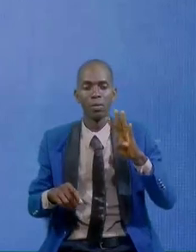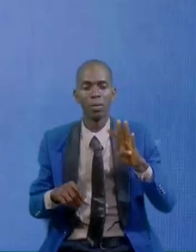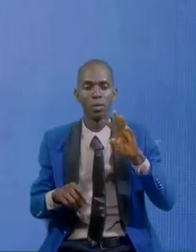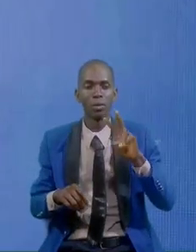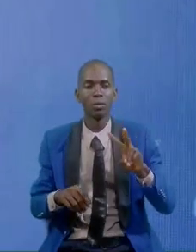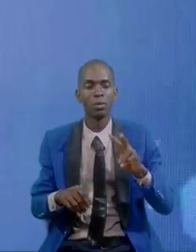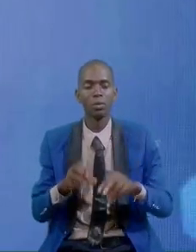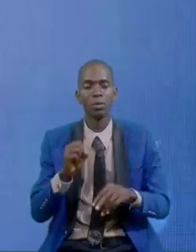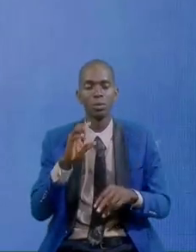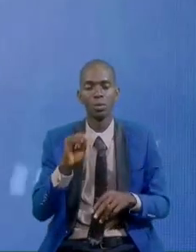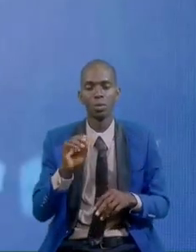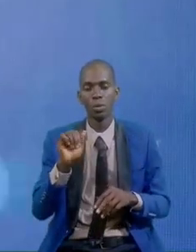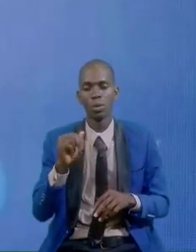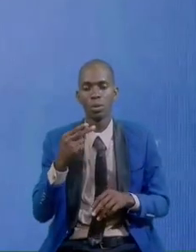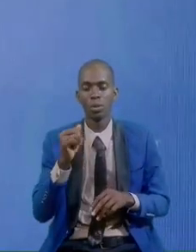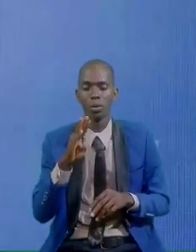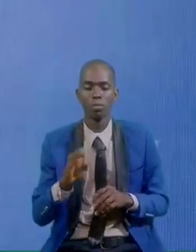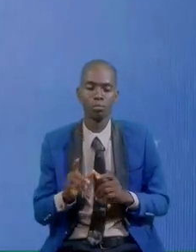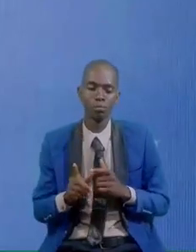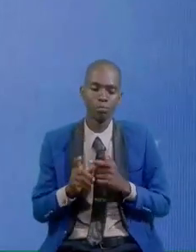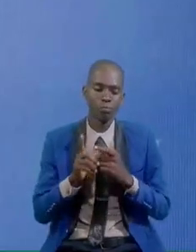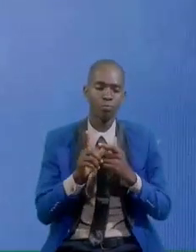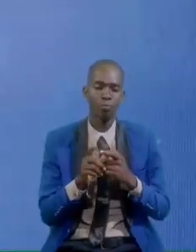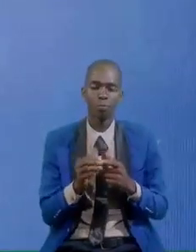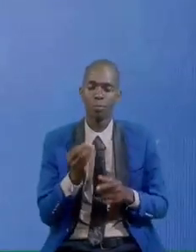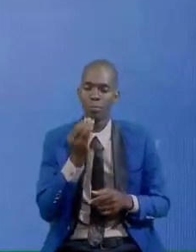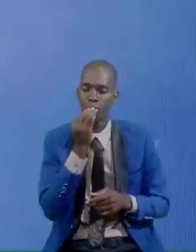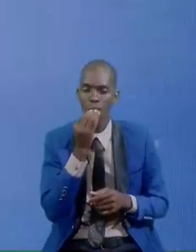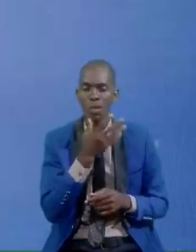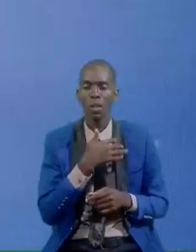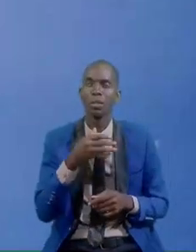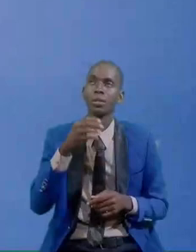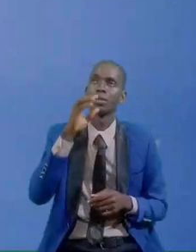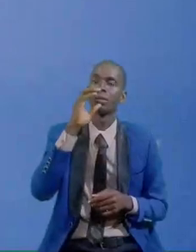Verset 42, Achab monta pour manger et pour boire.